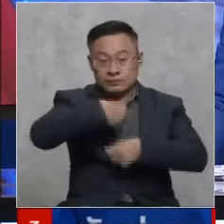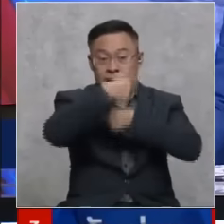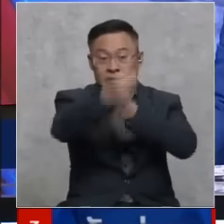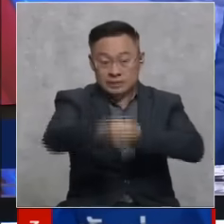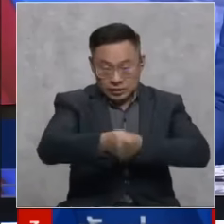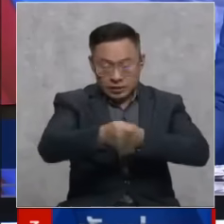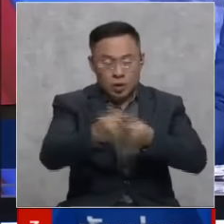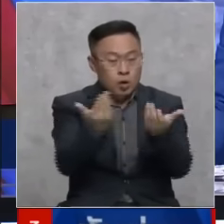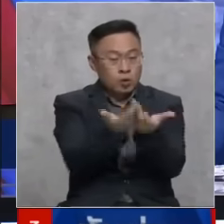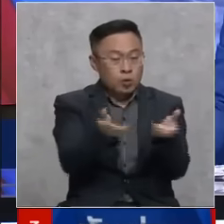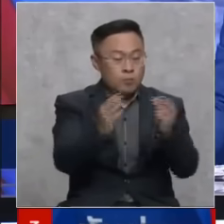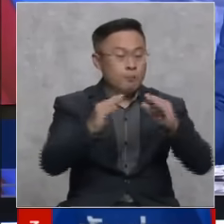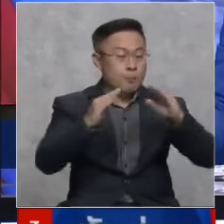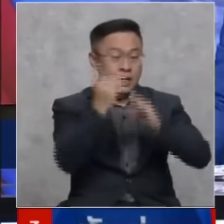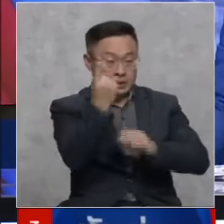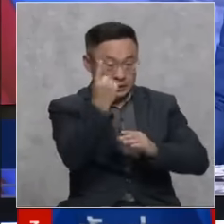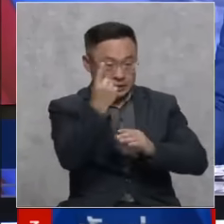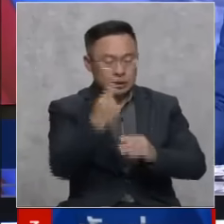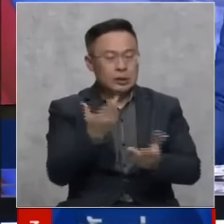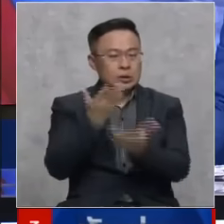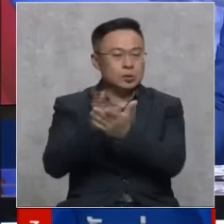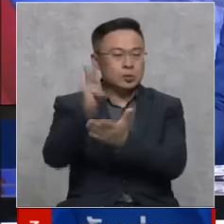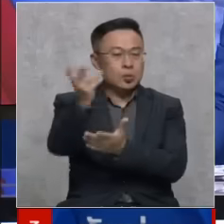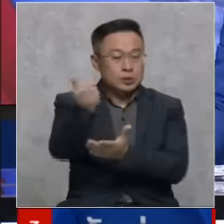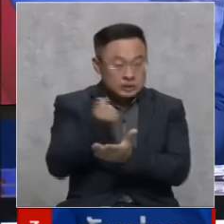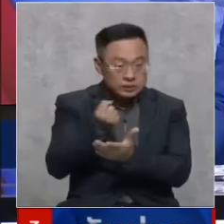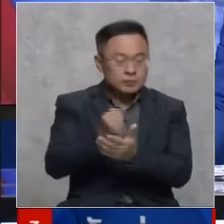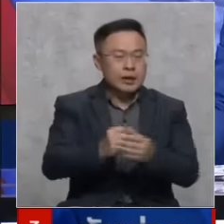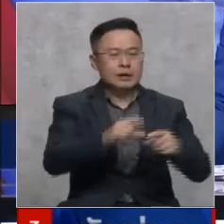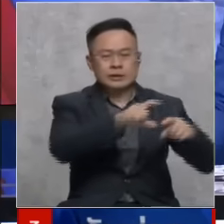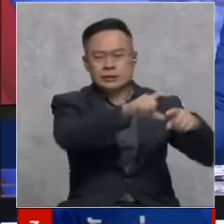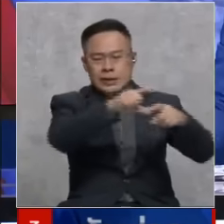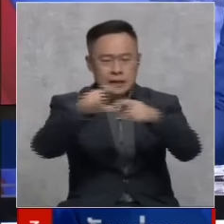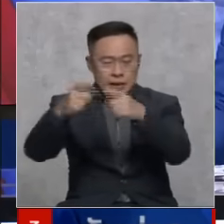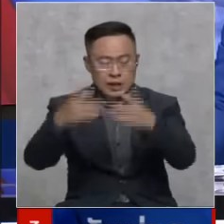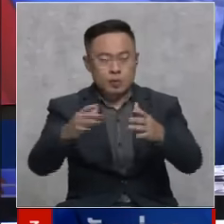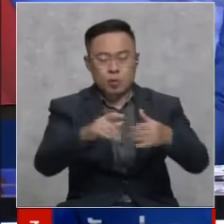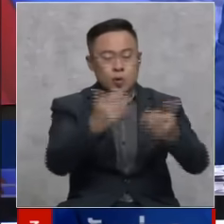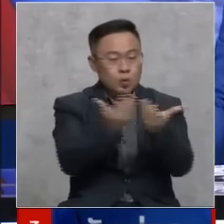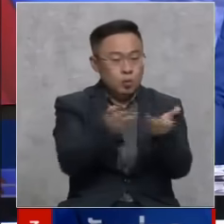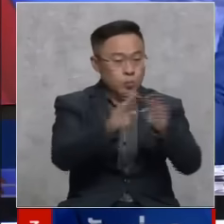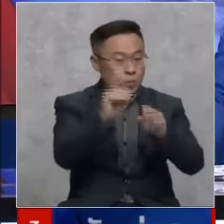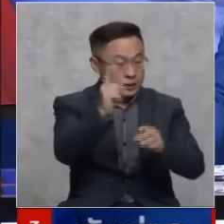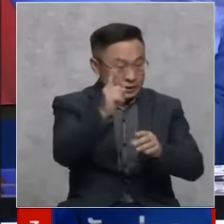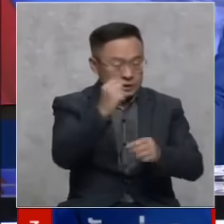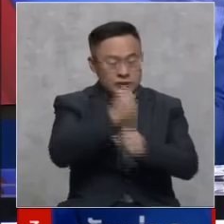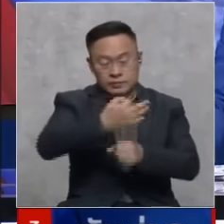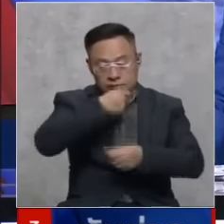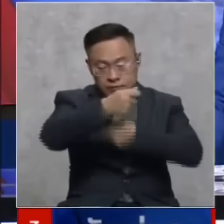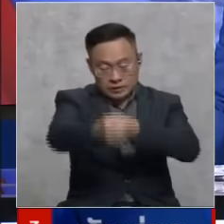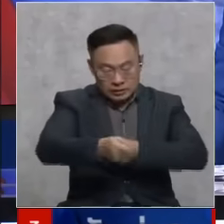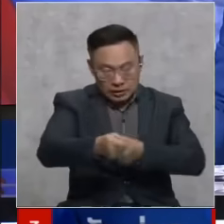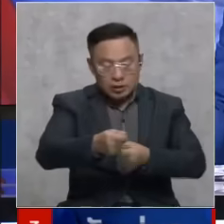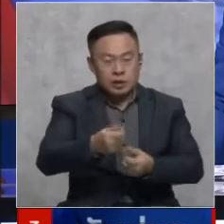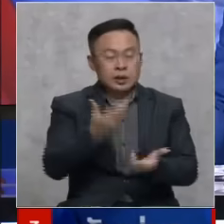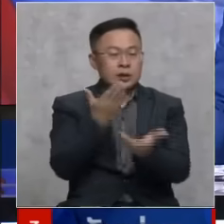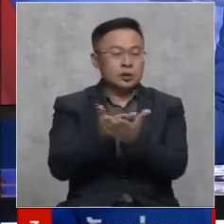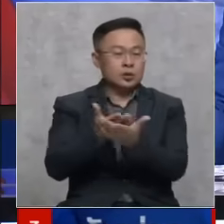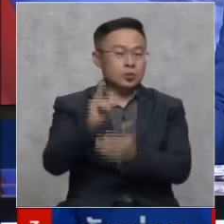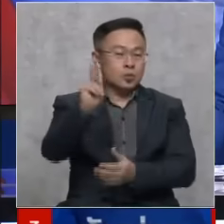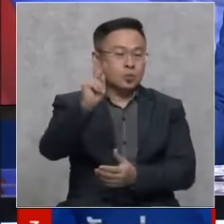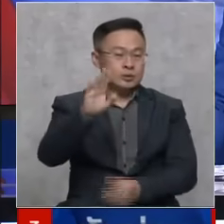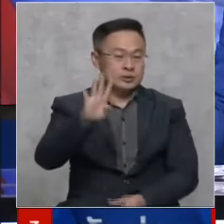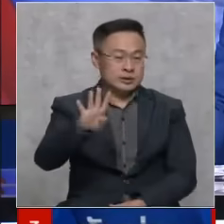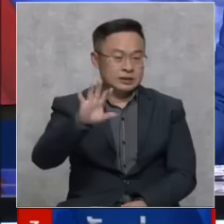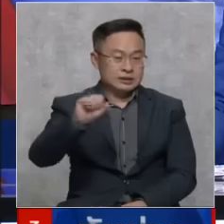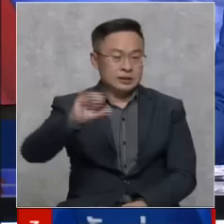ะดังนั้นเนี่ยนโยบายในการพักหนี้เกษตรกรเป็นระยะเวลา3ปีทั้งต้นทั้งดอกเนี่ยก็แน่นอนละค่ะอาจจะเป็น1ความหวังใน